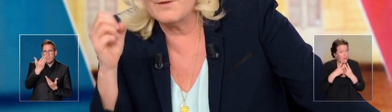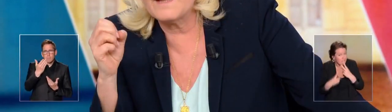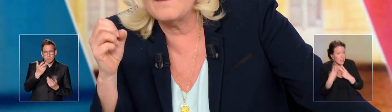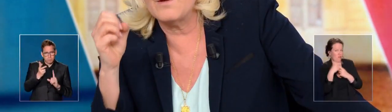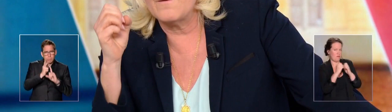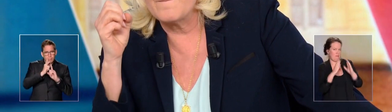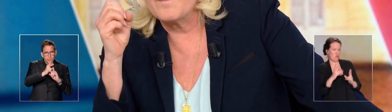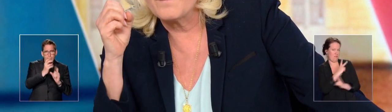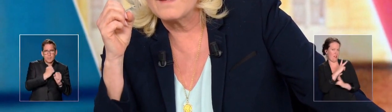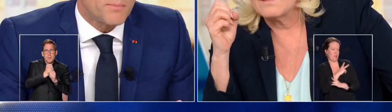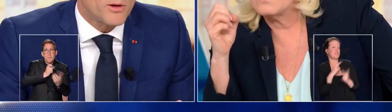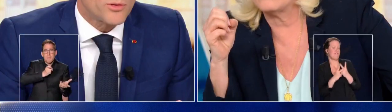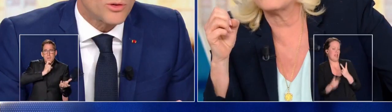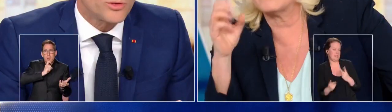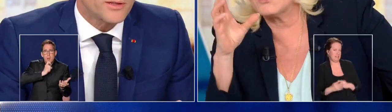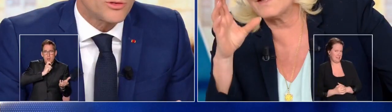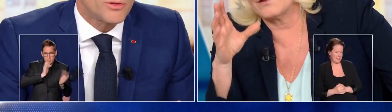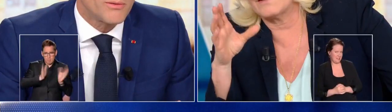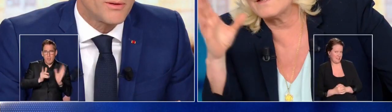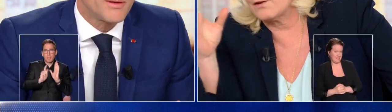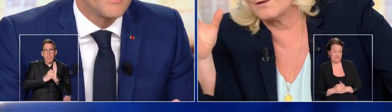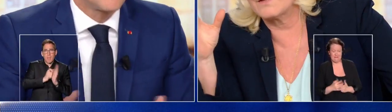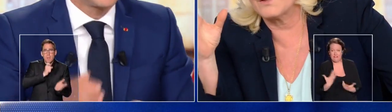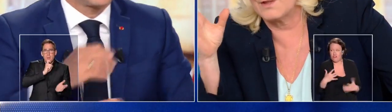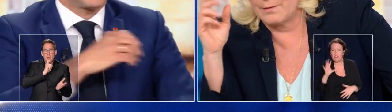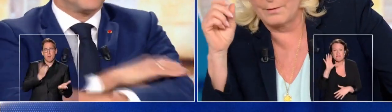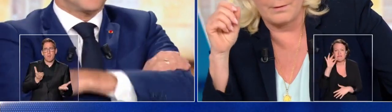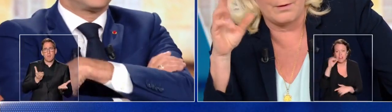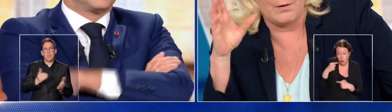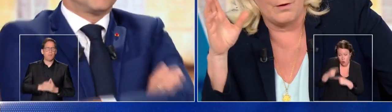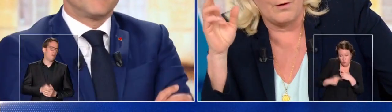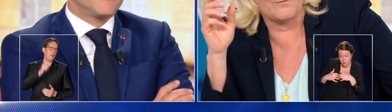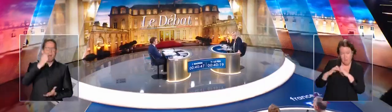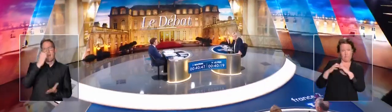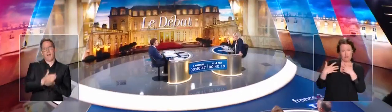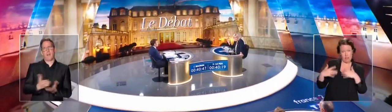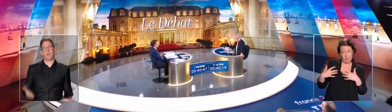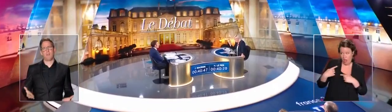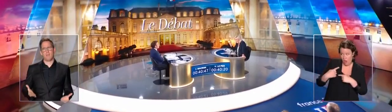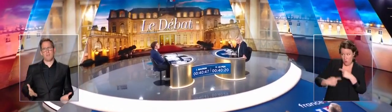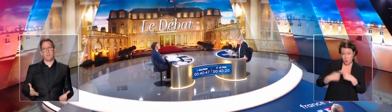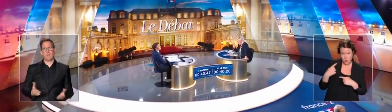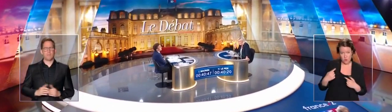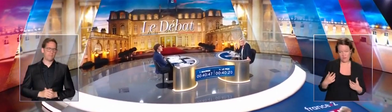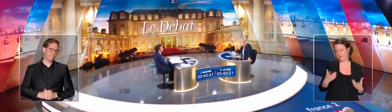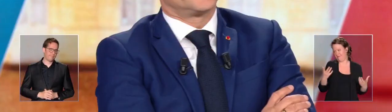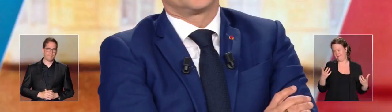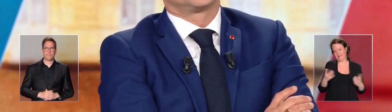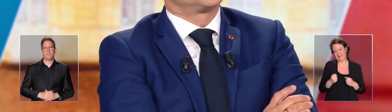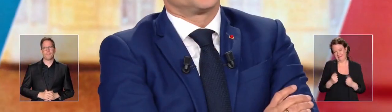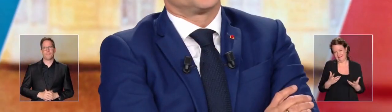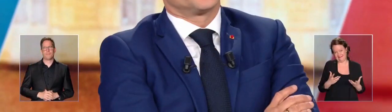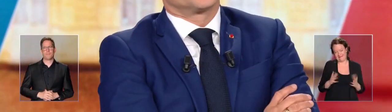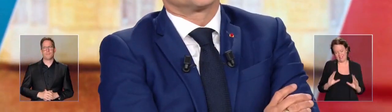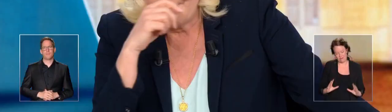démantèlement la planification par contre rien a déjà su y en a 50 qui sont déjà mais arrêtée en hongrie noël sachs avait très bien mais le démantèlement